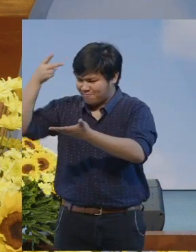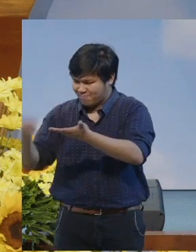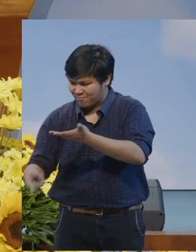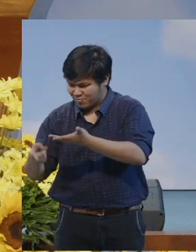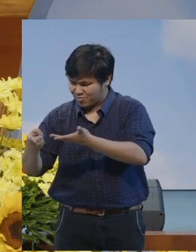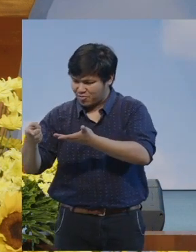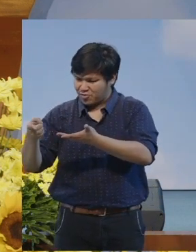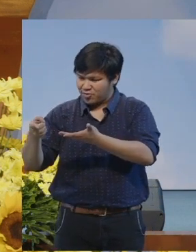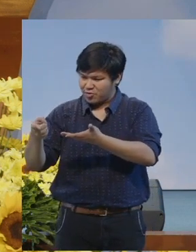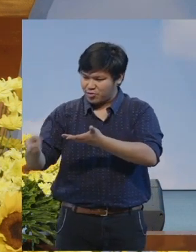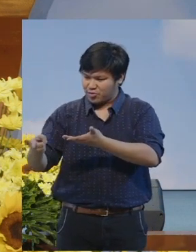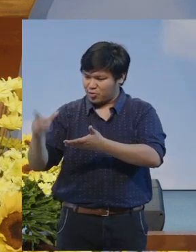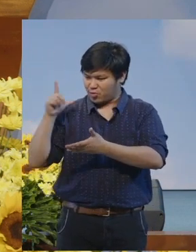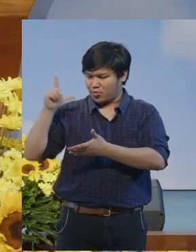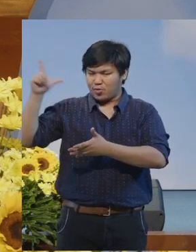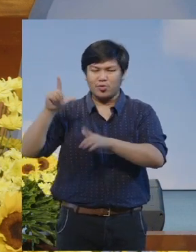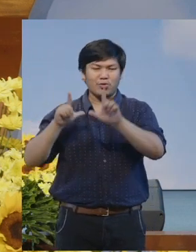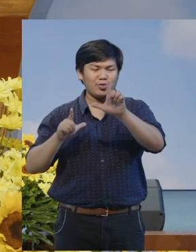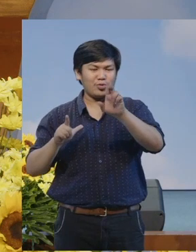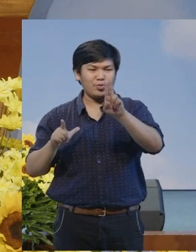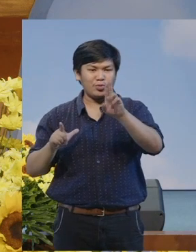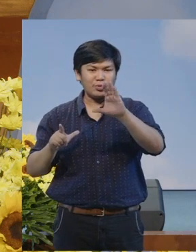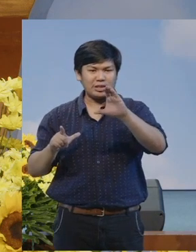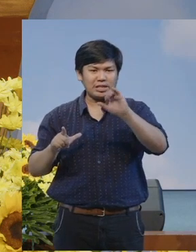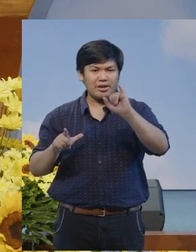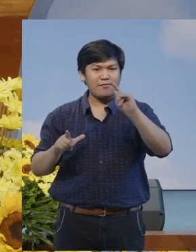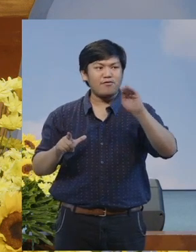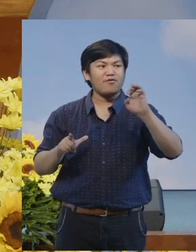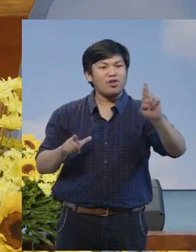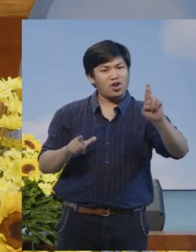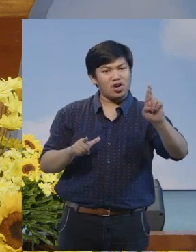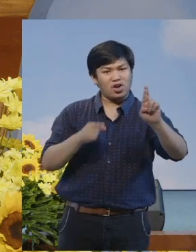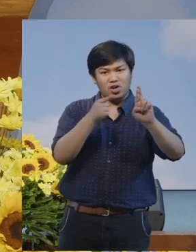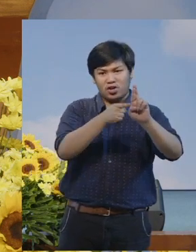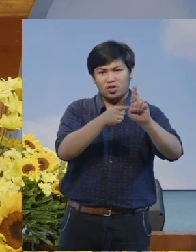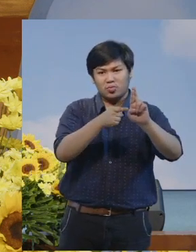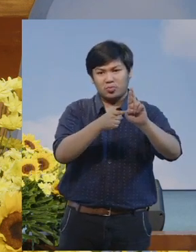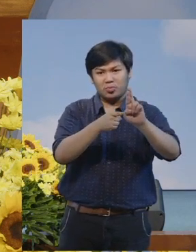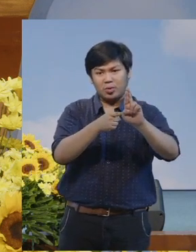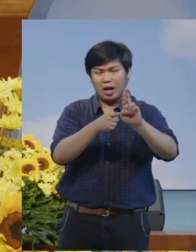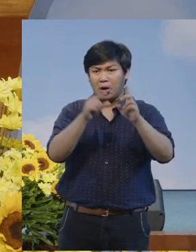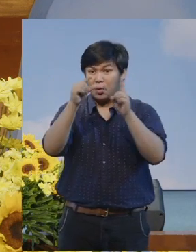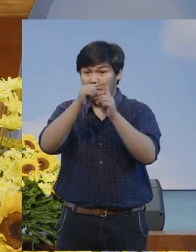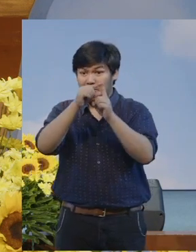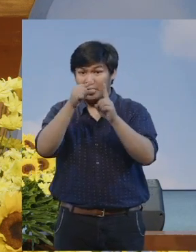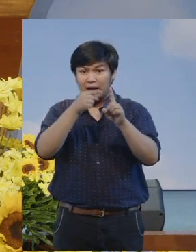day star, son of dawn." Yung pong salitang day star,